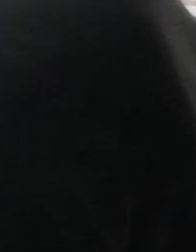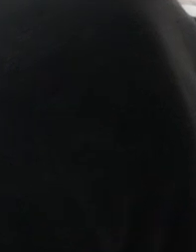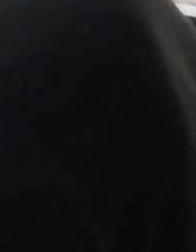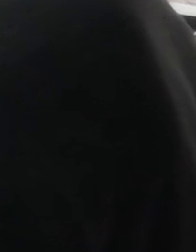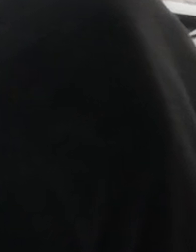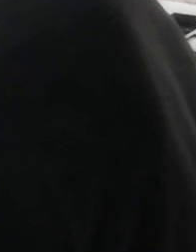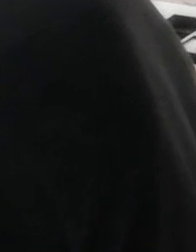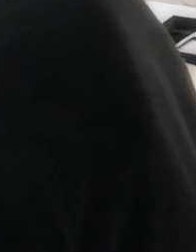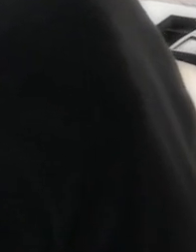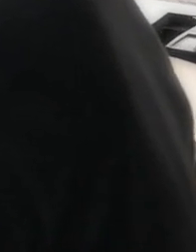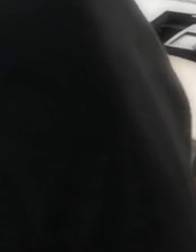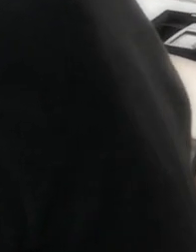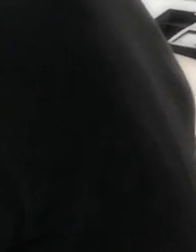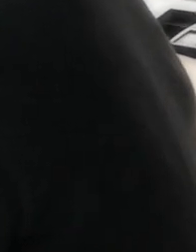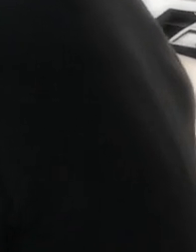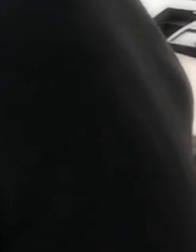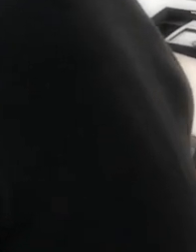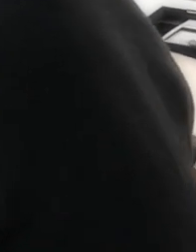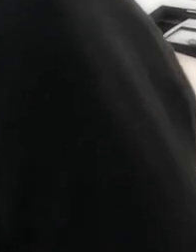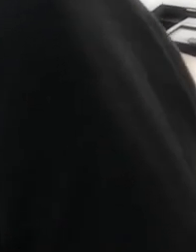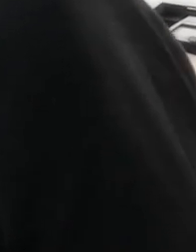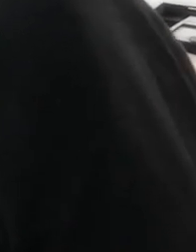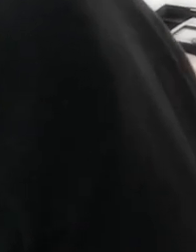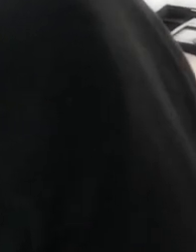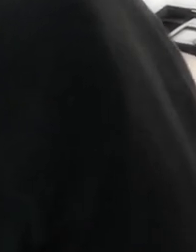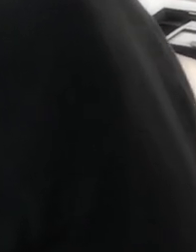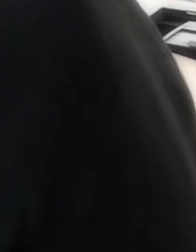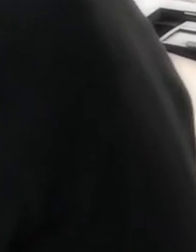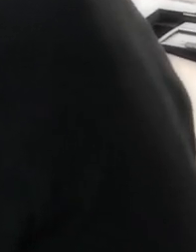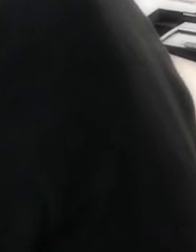처음 봤을 때 알아보는 것 음악 감사합니다.